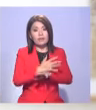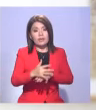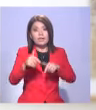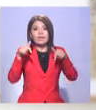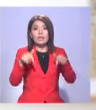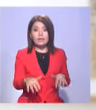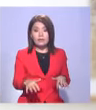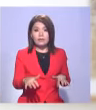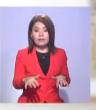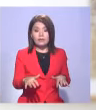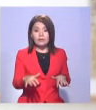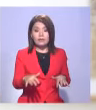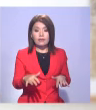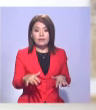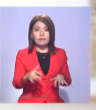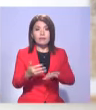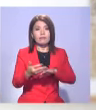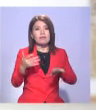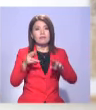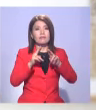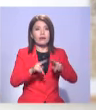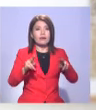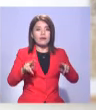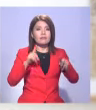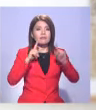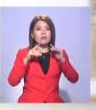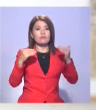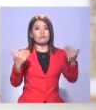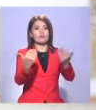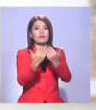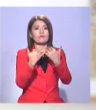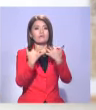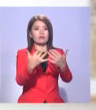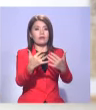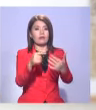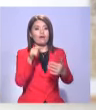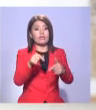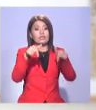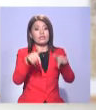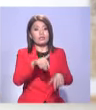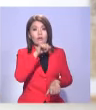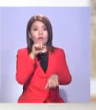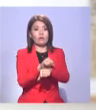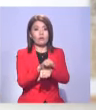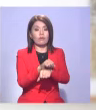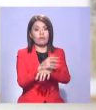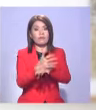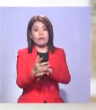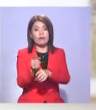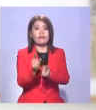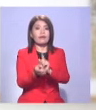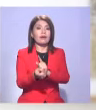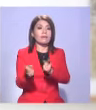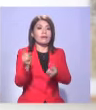шешімімен, сол кездегі парламенттің шешімімен бұл тоқтатылды. Сөйтіп бұл тоқтатылды да оның орнына басқа